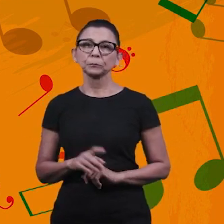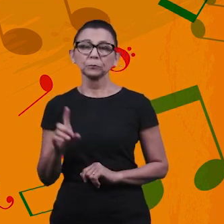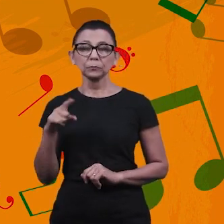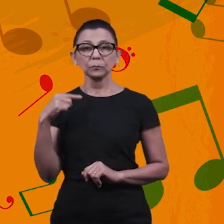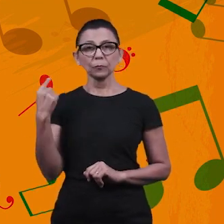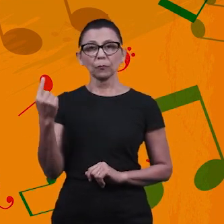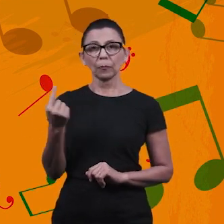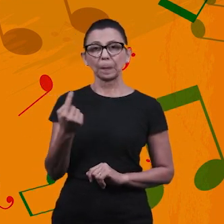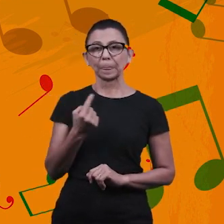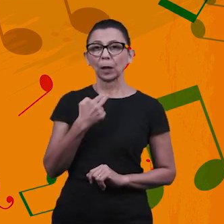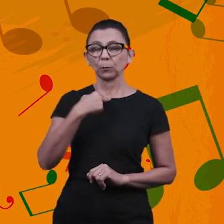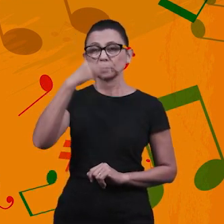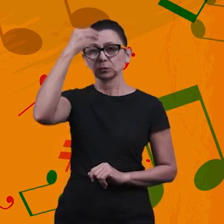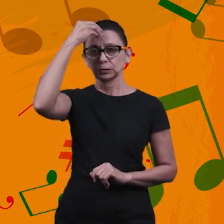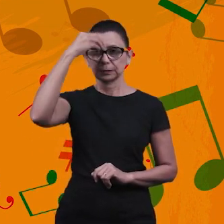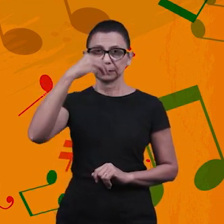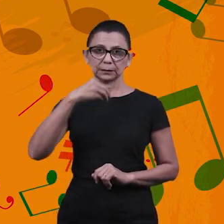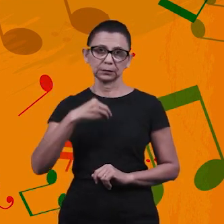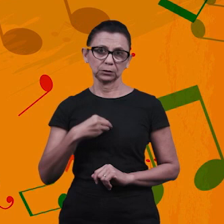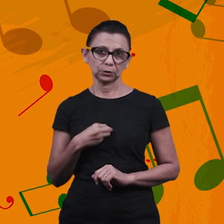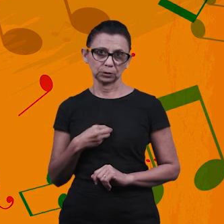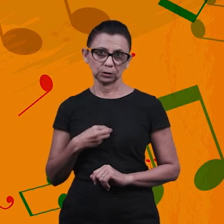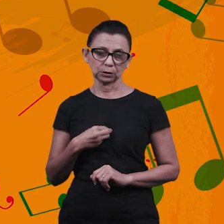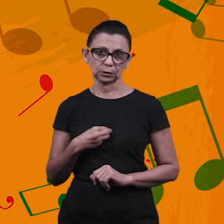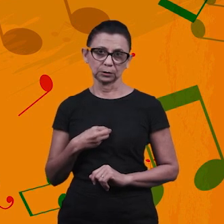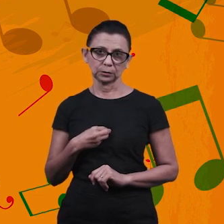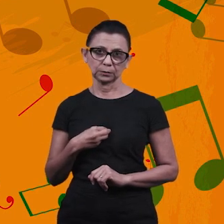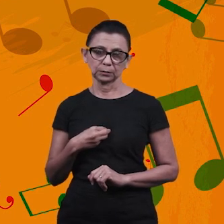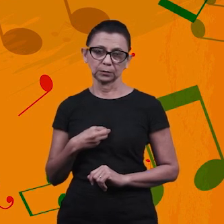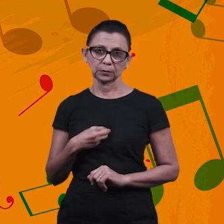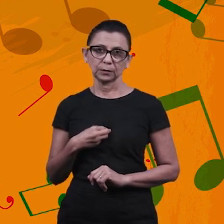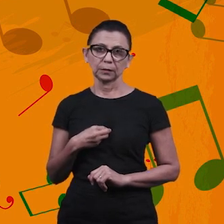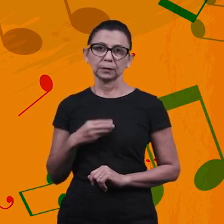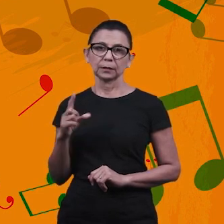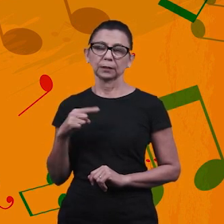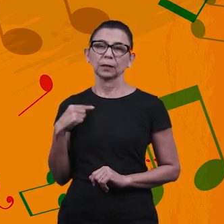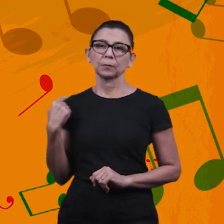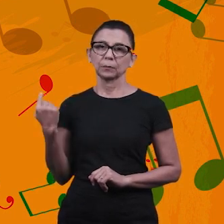on ne pouvait pas désister, on devait faire face.